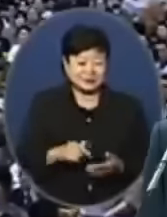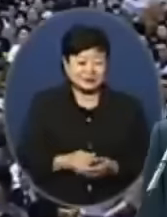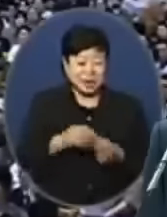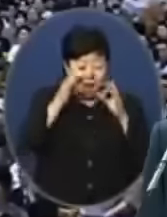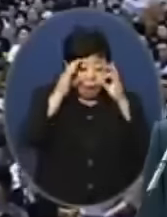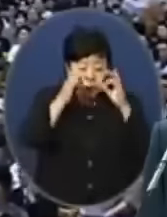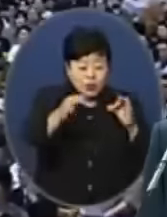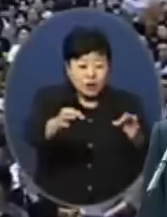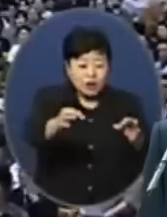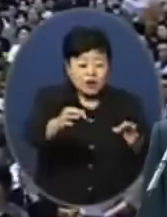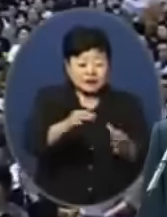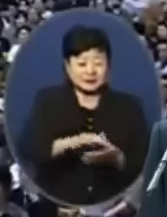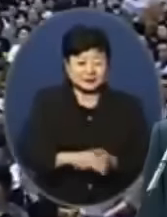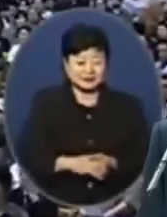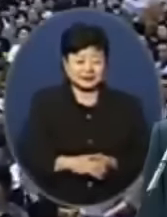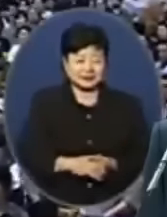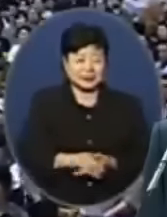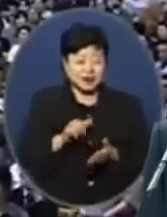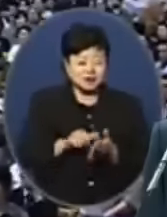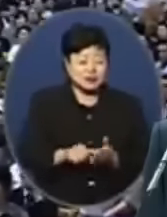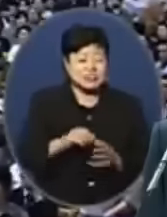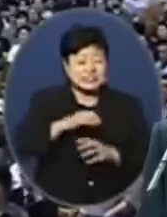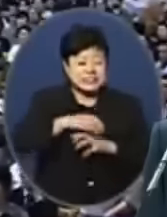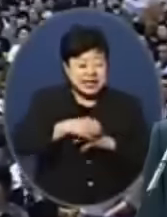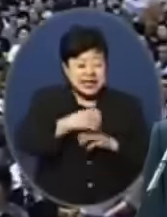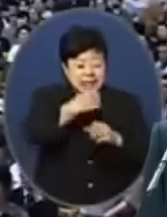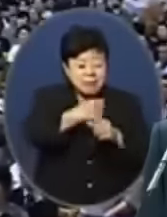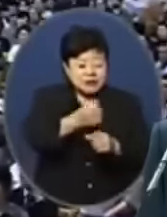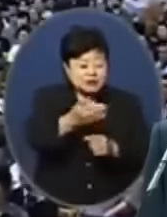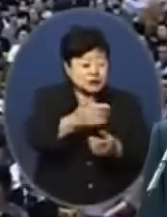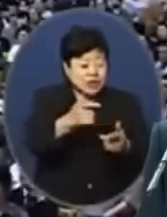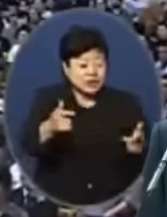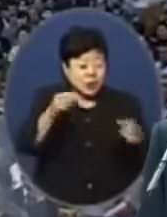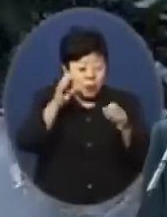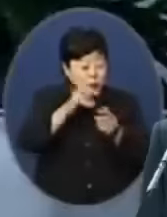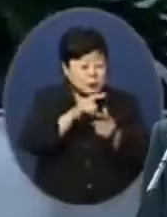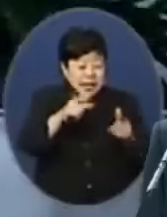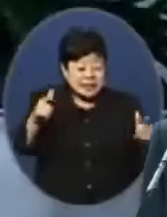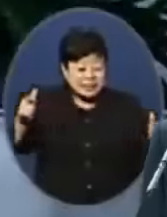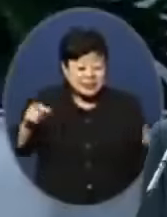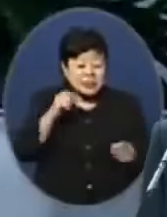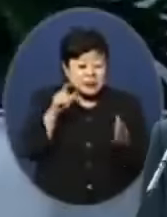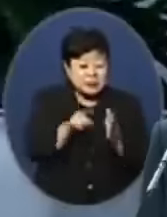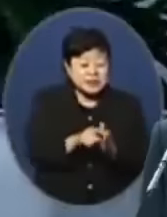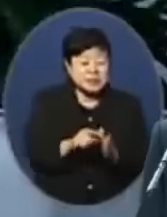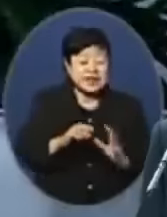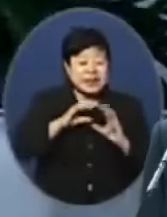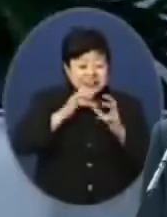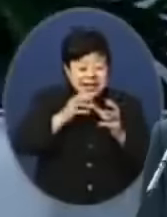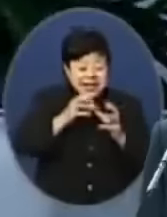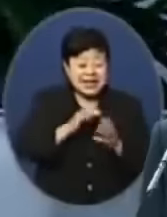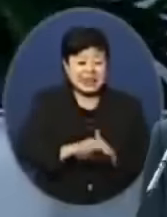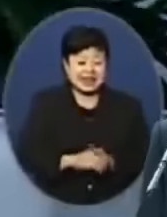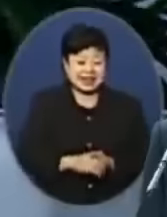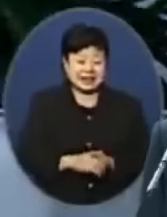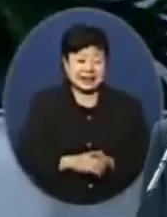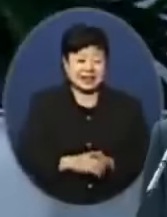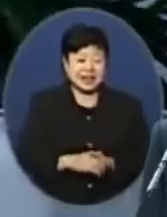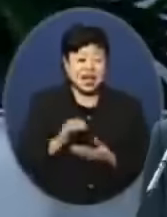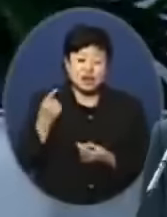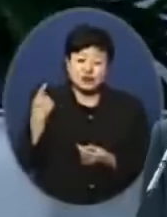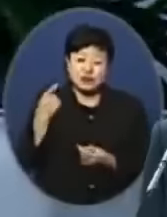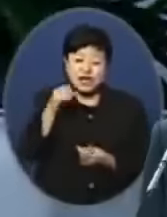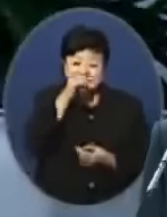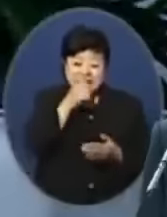우리 눈에 보이는 것은 물질 세계로 만들어진 것이 아니라 안 보이는 믿음의 세계가 배후에